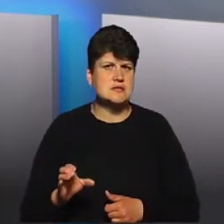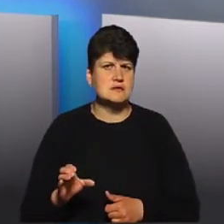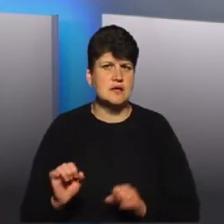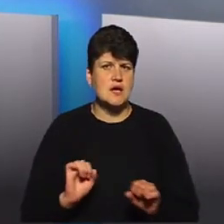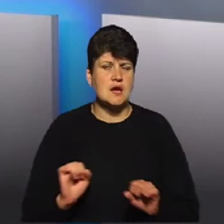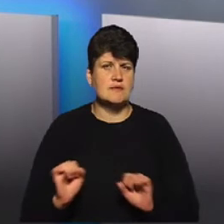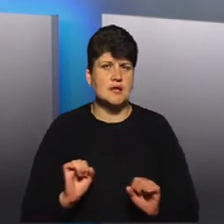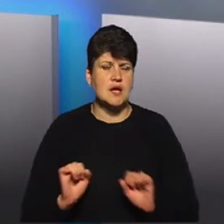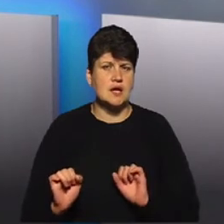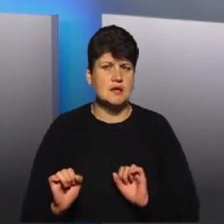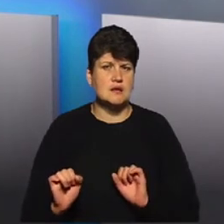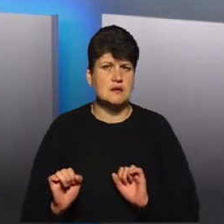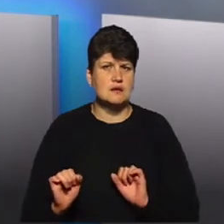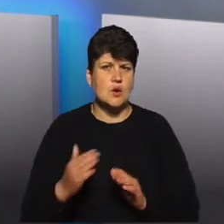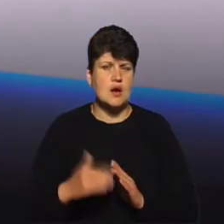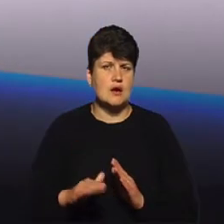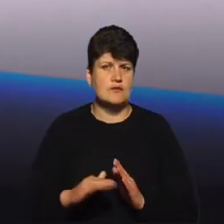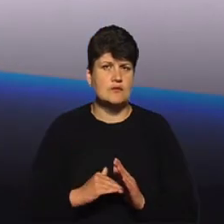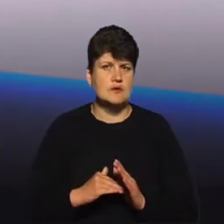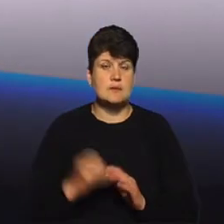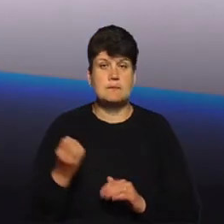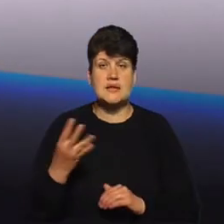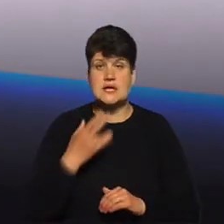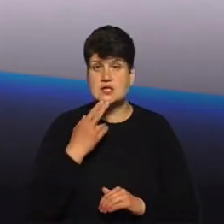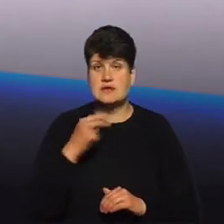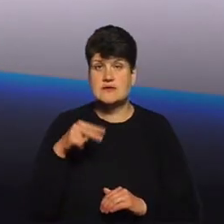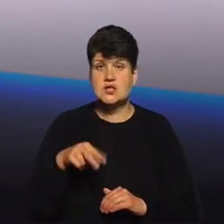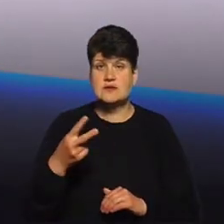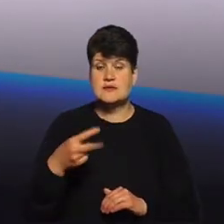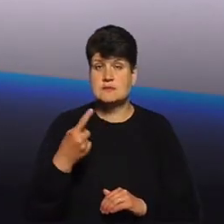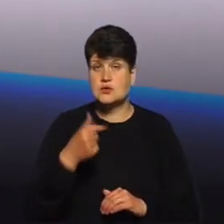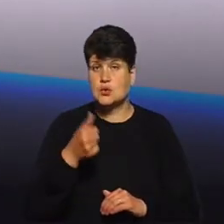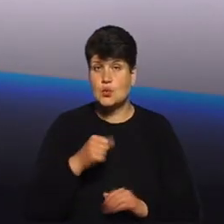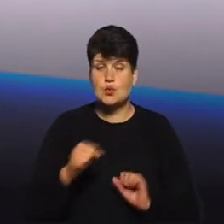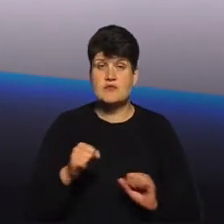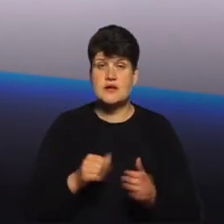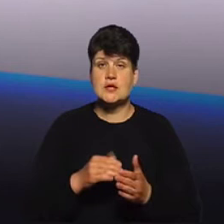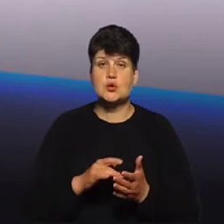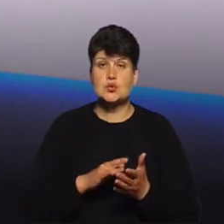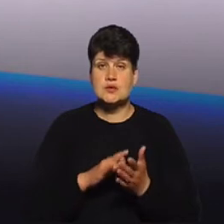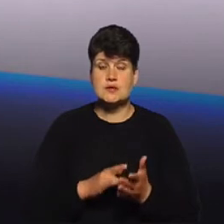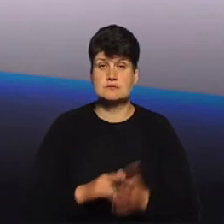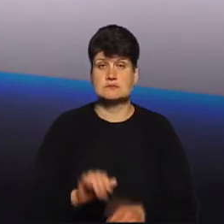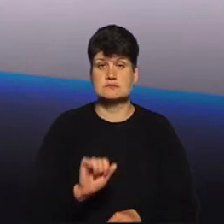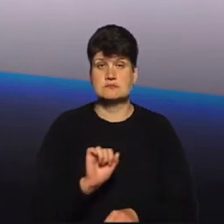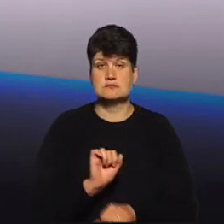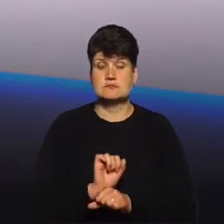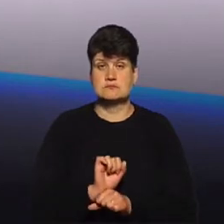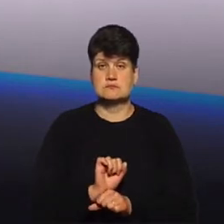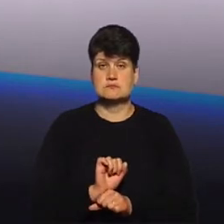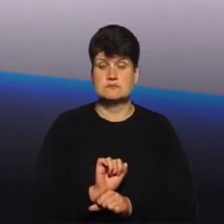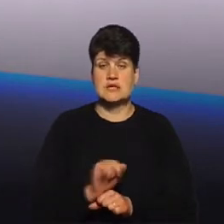ліквідували. Чому? 15 червня 2021 року управління туризму перестало, управління туризму Тернопільської обласної державної адміністрації припинило